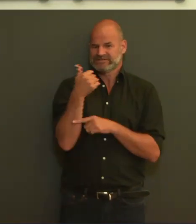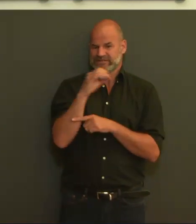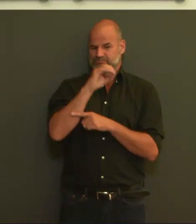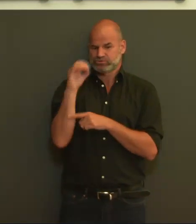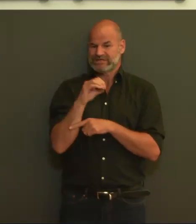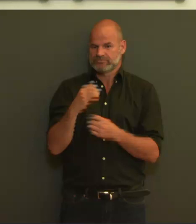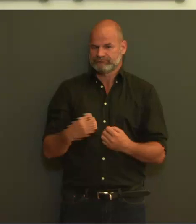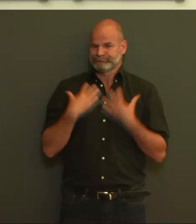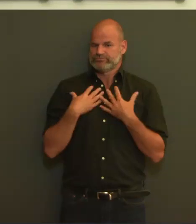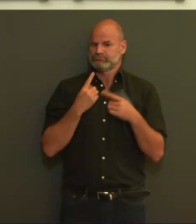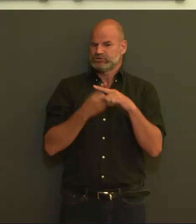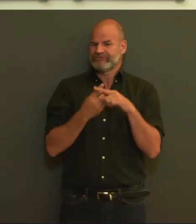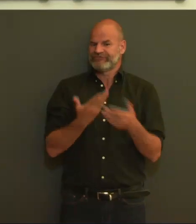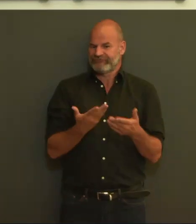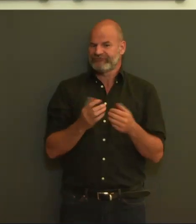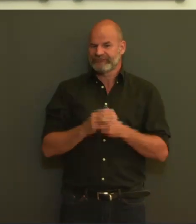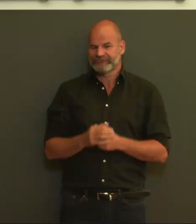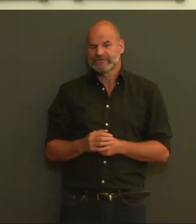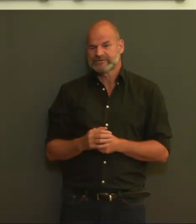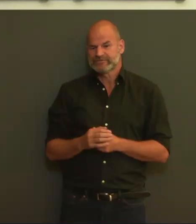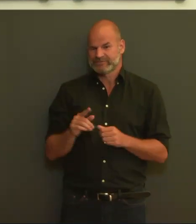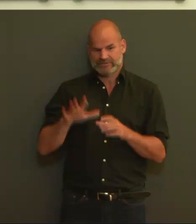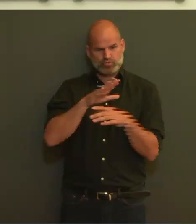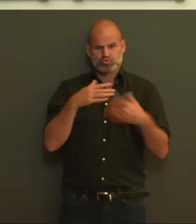lokale circulatie van het virus in het Brusselse.